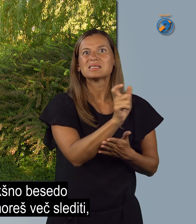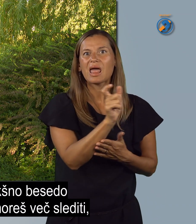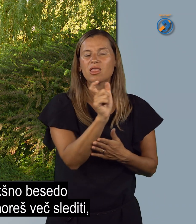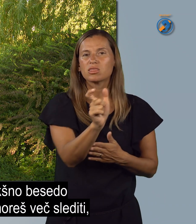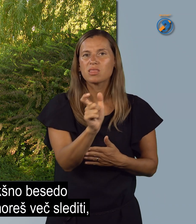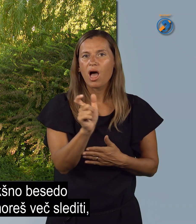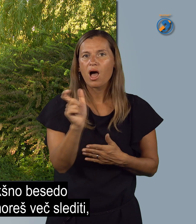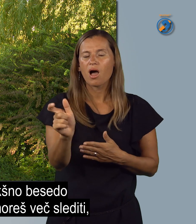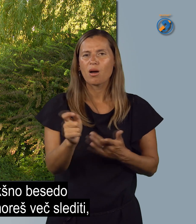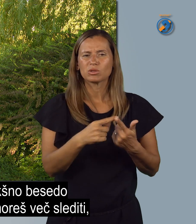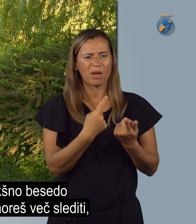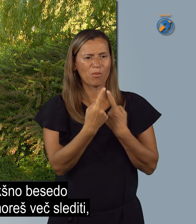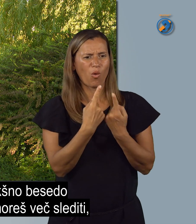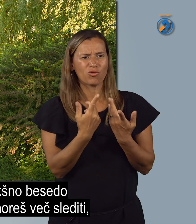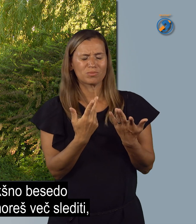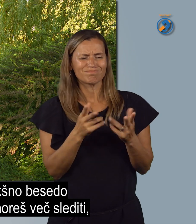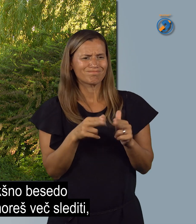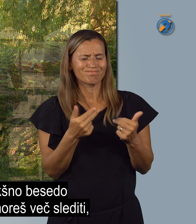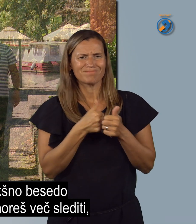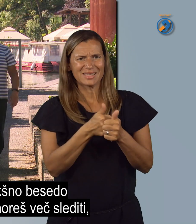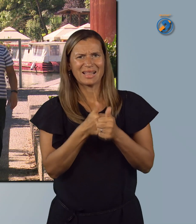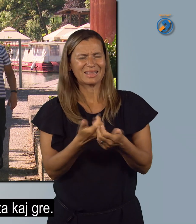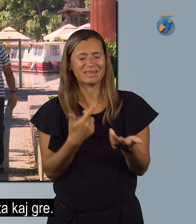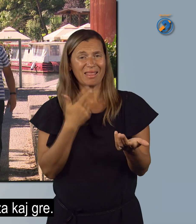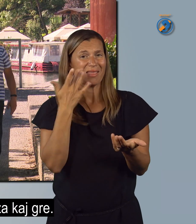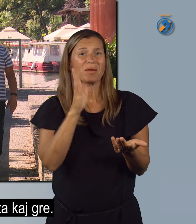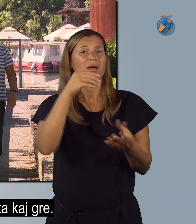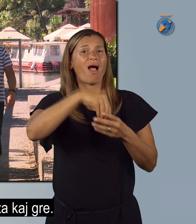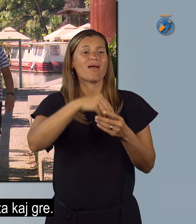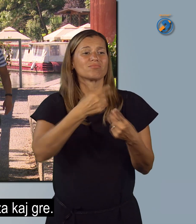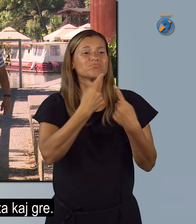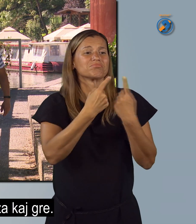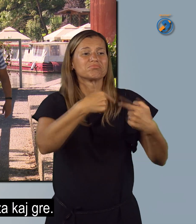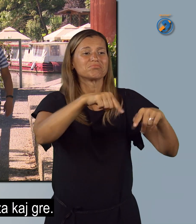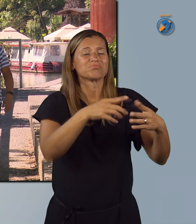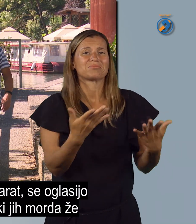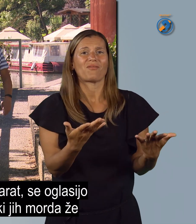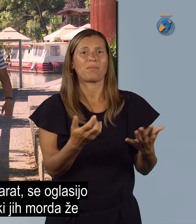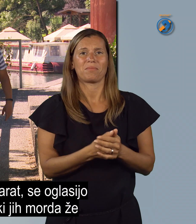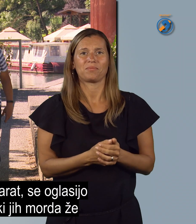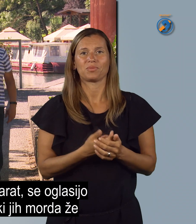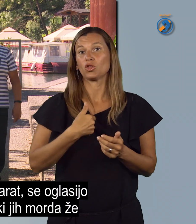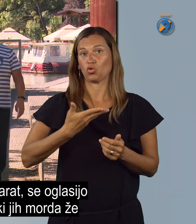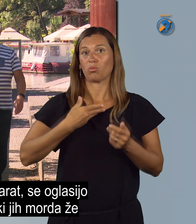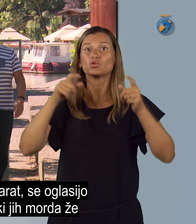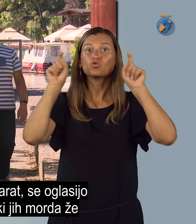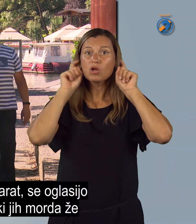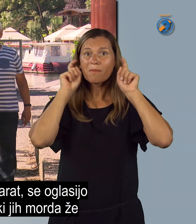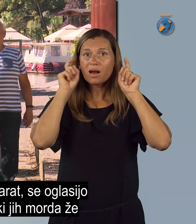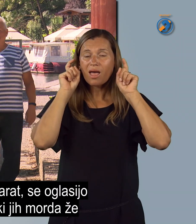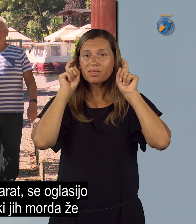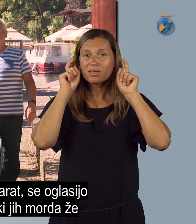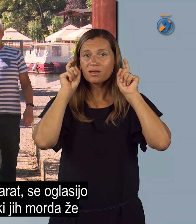v pogovoru preprosto ne moreš slediti več, ker ne veš, zakaj se gre. Ko dobiš slušni aparat,